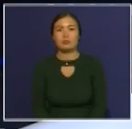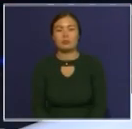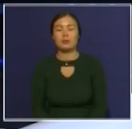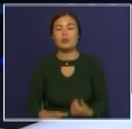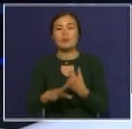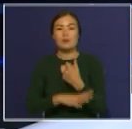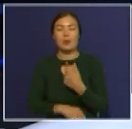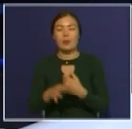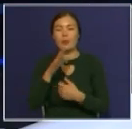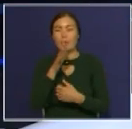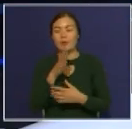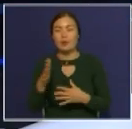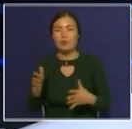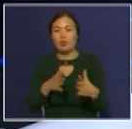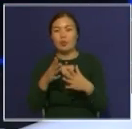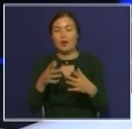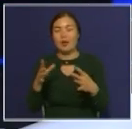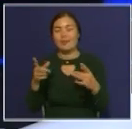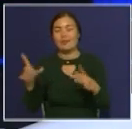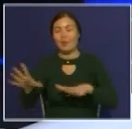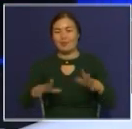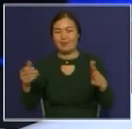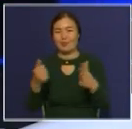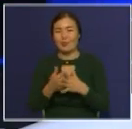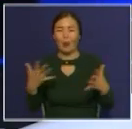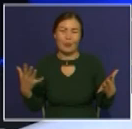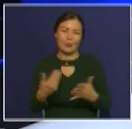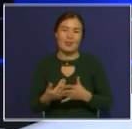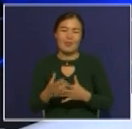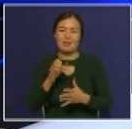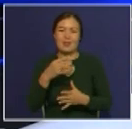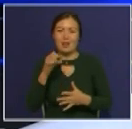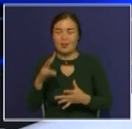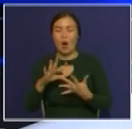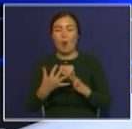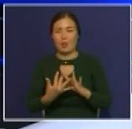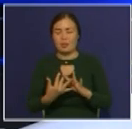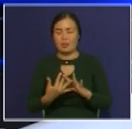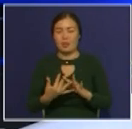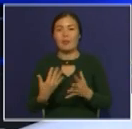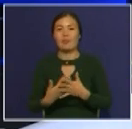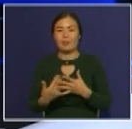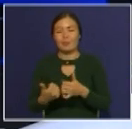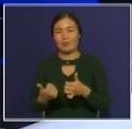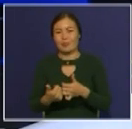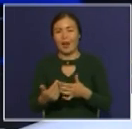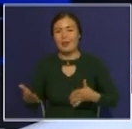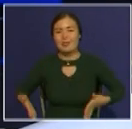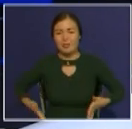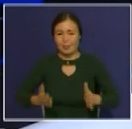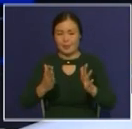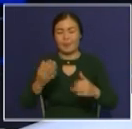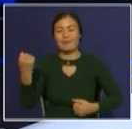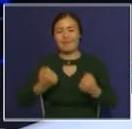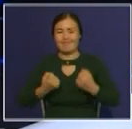Соңғы уақыттары жолда малмен соқтығысу деректері көбейген. Мәселен, Сайын Шапағатов атындағы ауыл маңындағы тас жолда